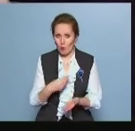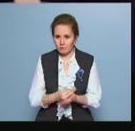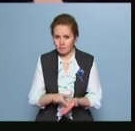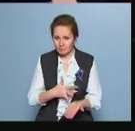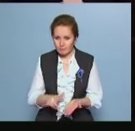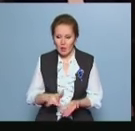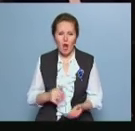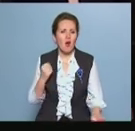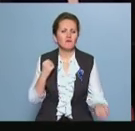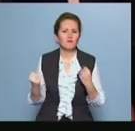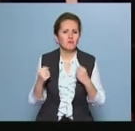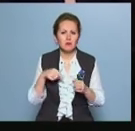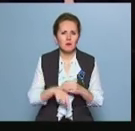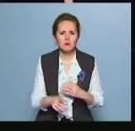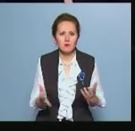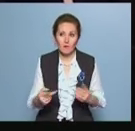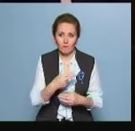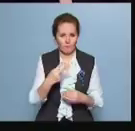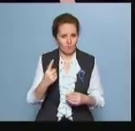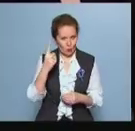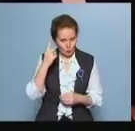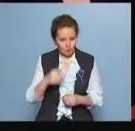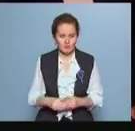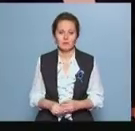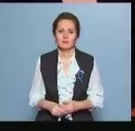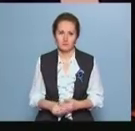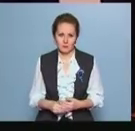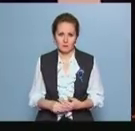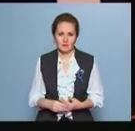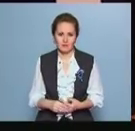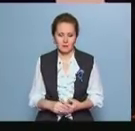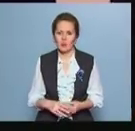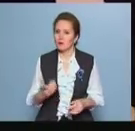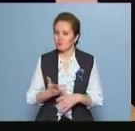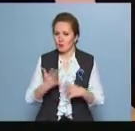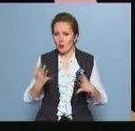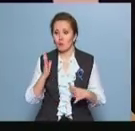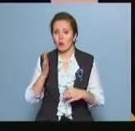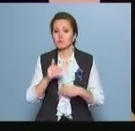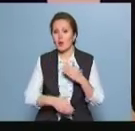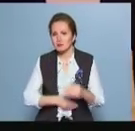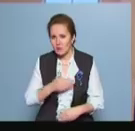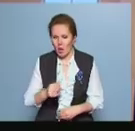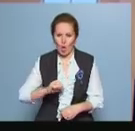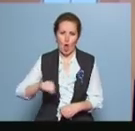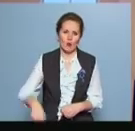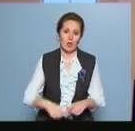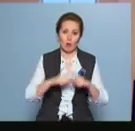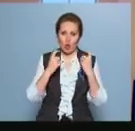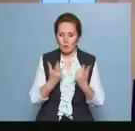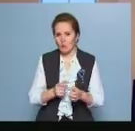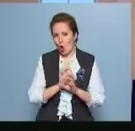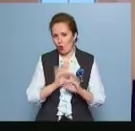А фитнес? Фитнес сверху. И второй этаж? Без сауны, без бассейна. Плюс хоккейная коробка. Отличный